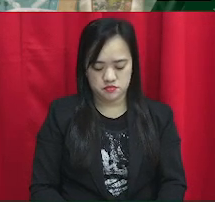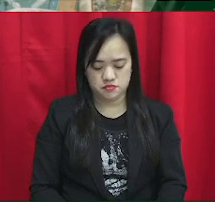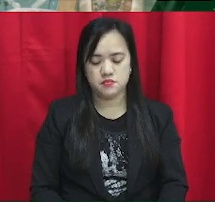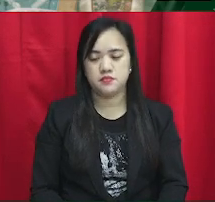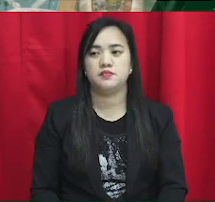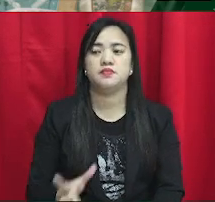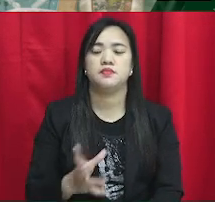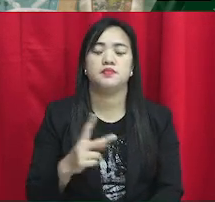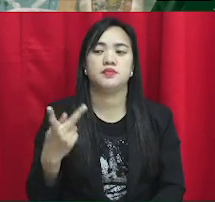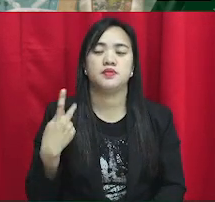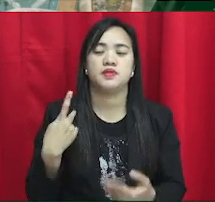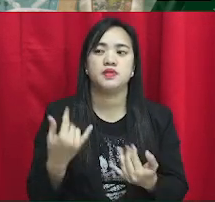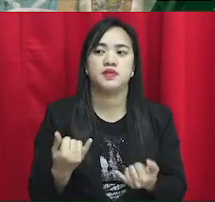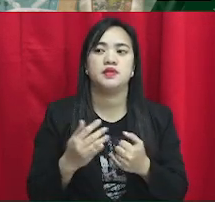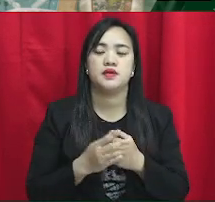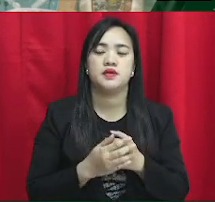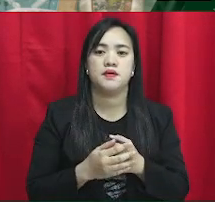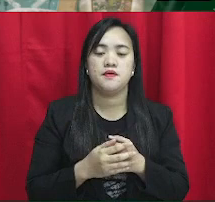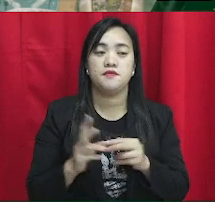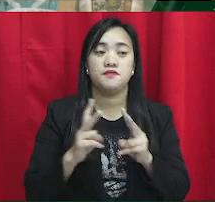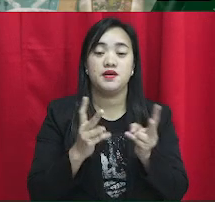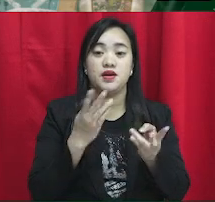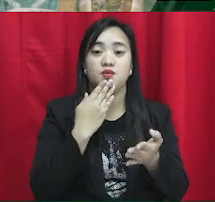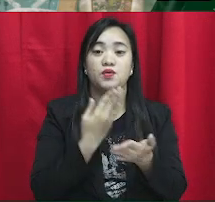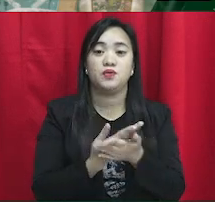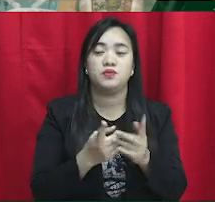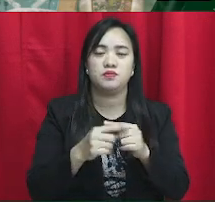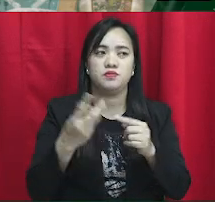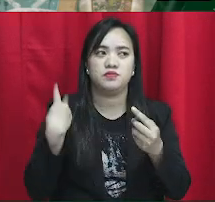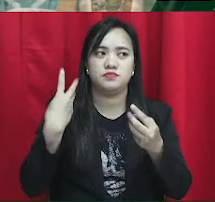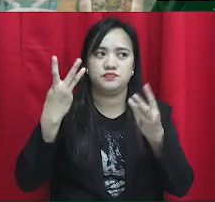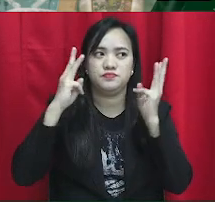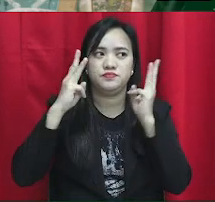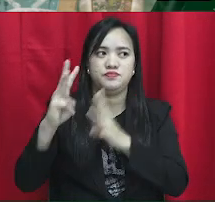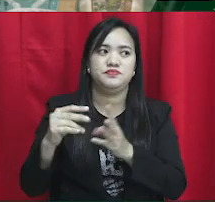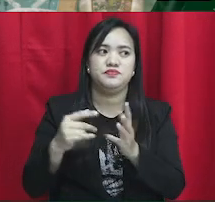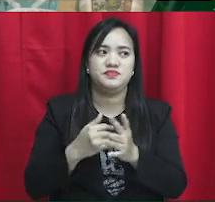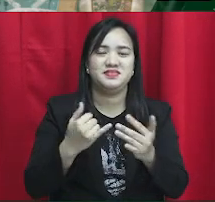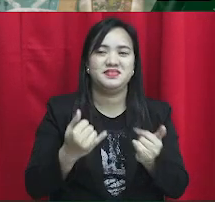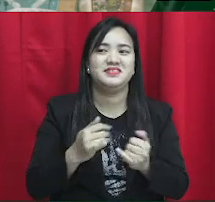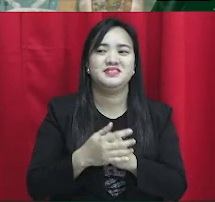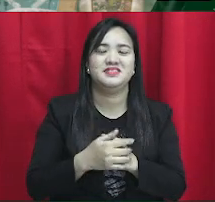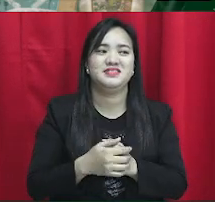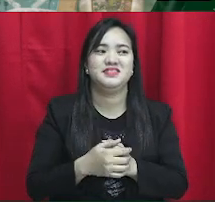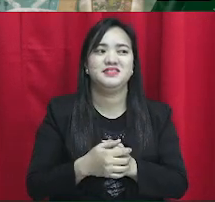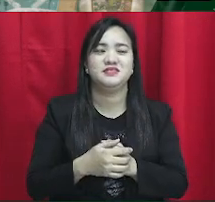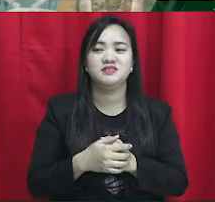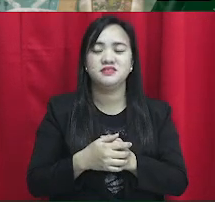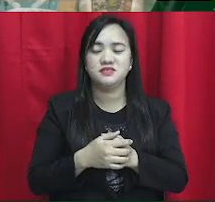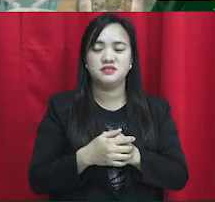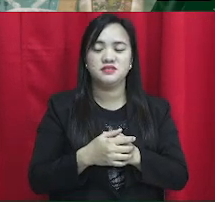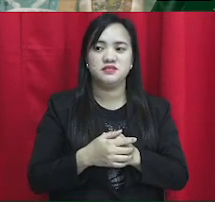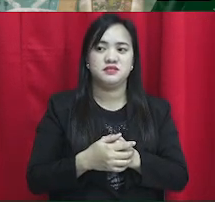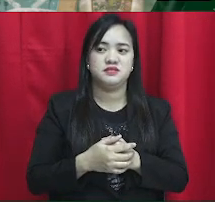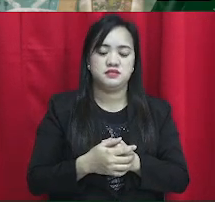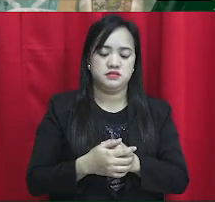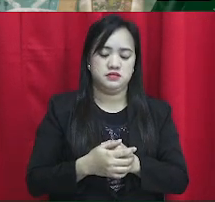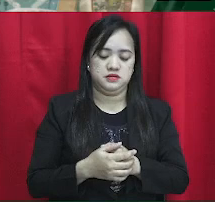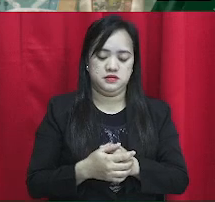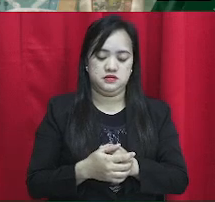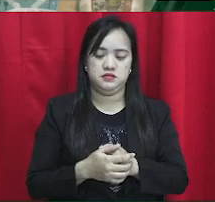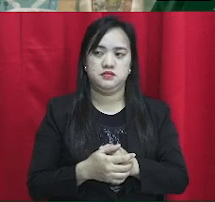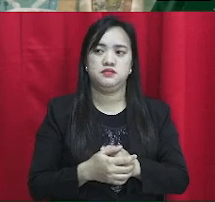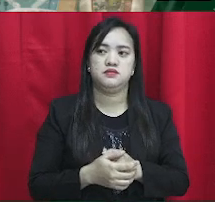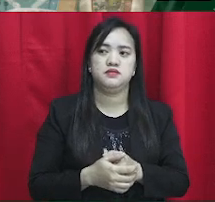tayo manunood. Ay, ang sayang manood kaya. Mas yes. Mas makakatipid. Makakatipid siya. Tsaka, grabe pala ang presyo